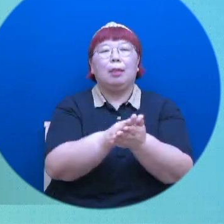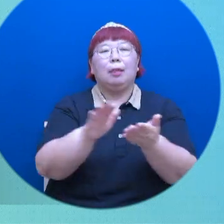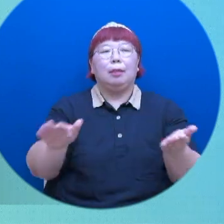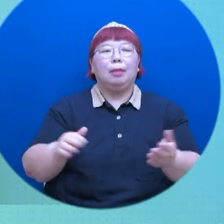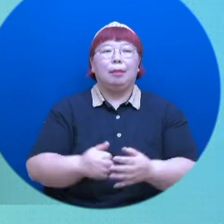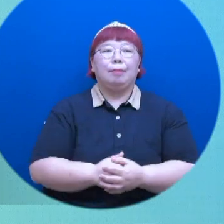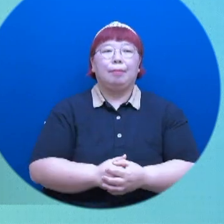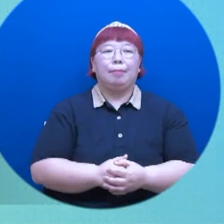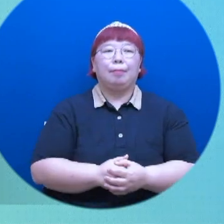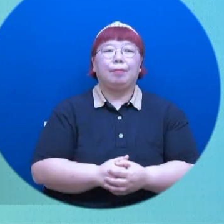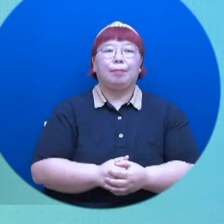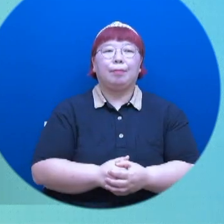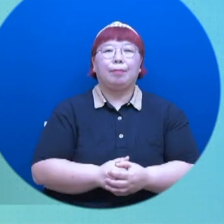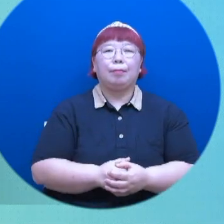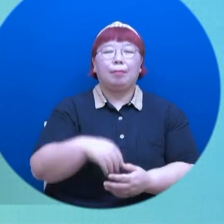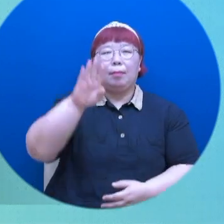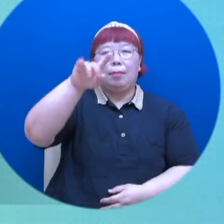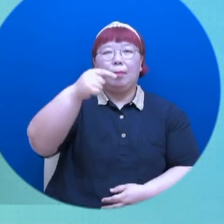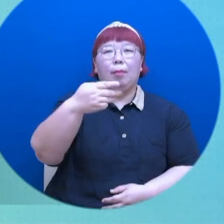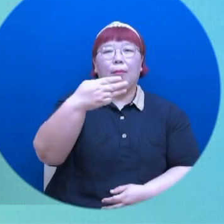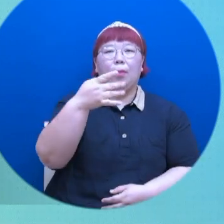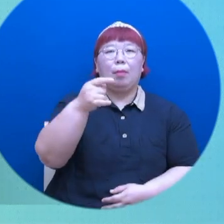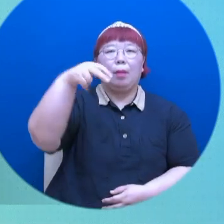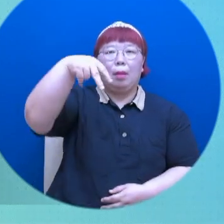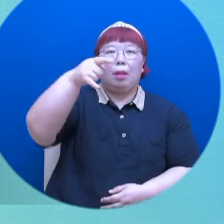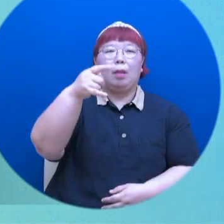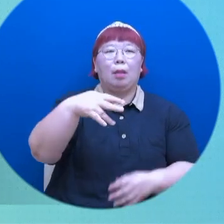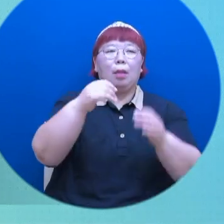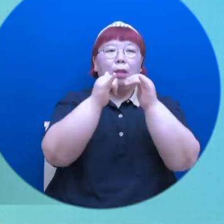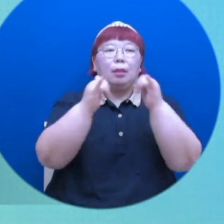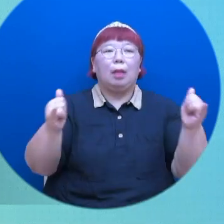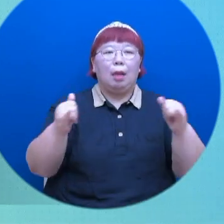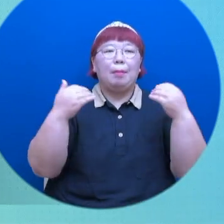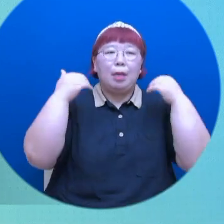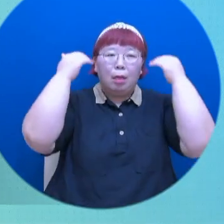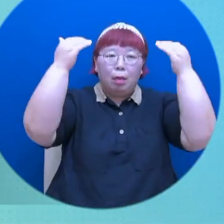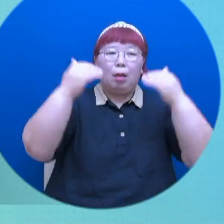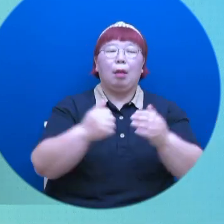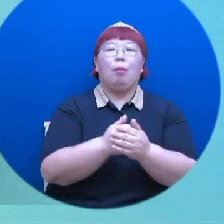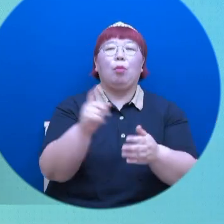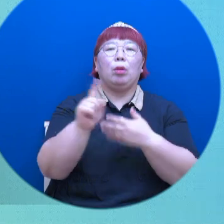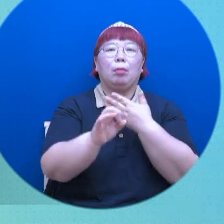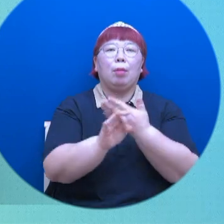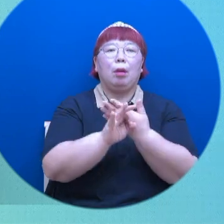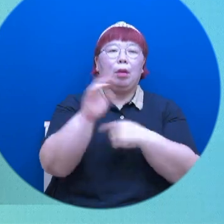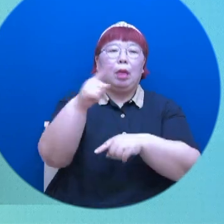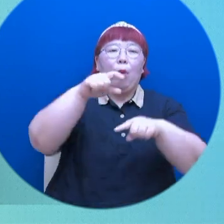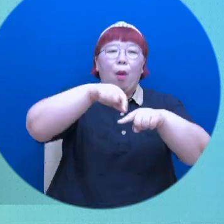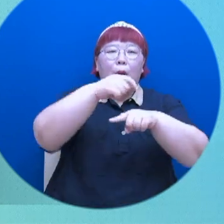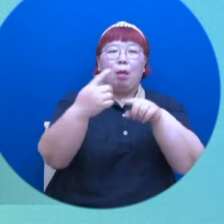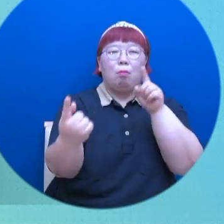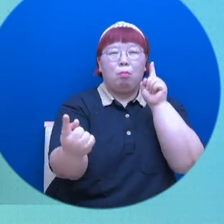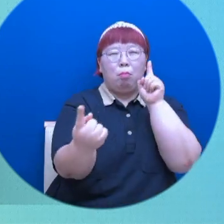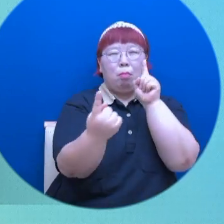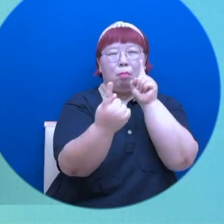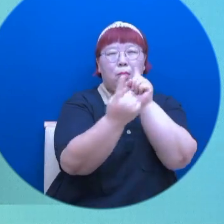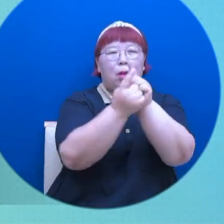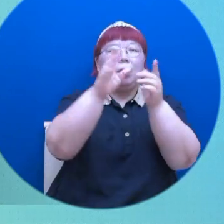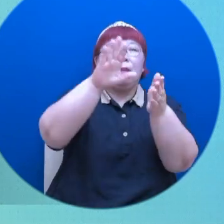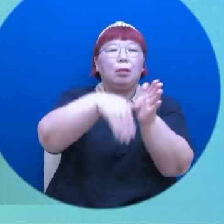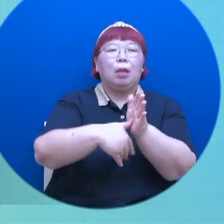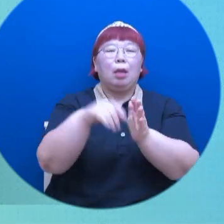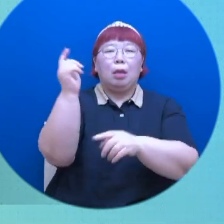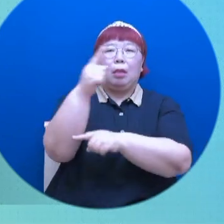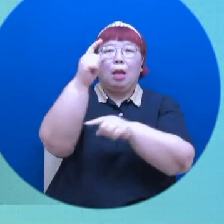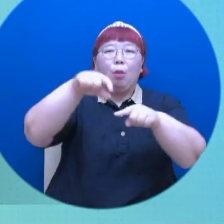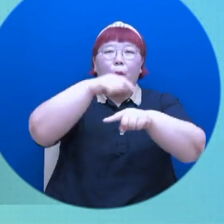말씀을 소리내어 읽도록 하겠습니다. 블레셋 사람이 일어나 다윗에게로 마주 가까이 올 때에 다윗이